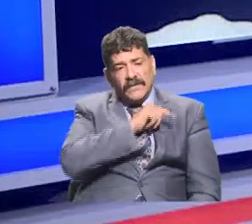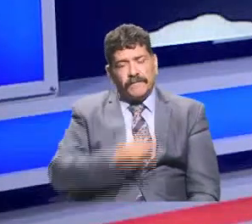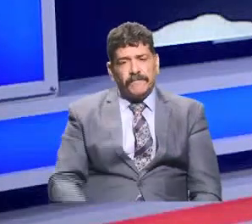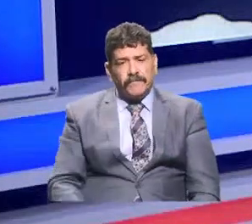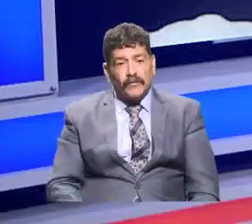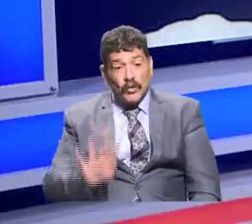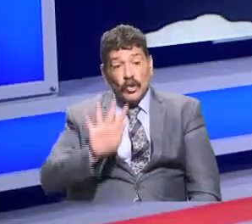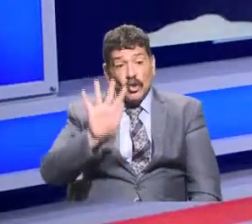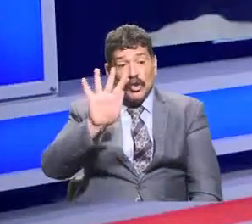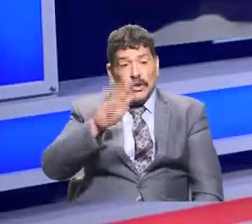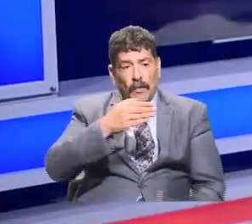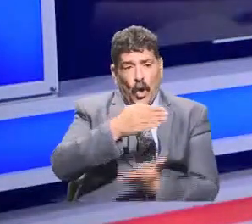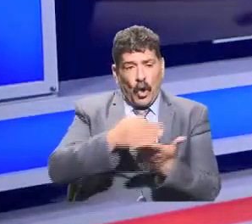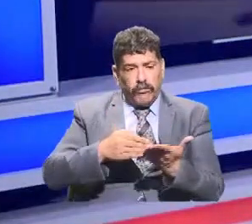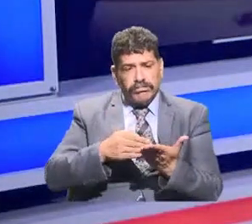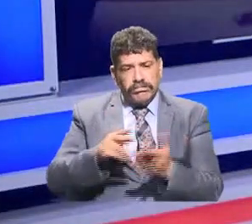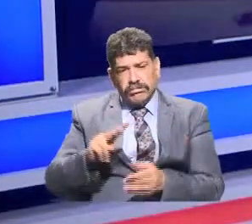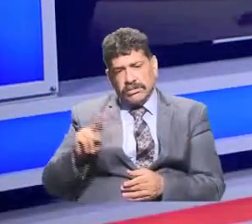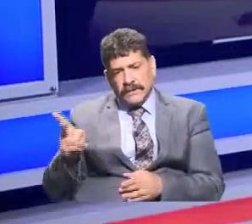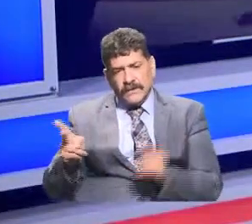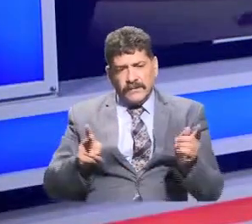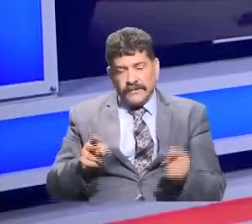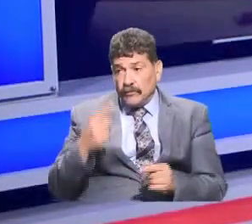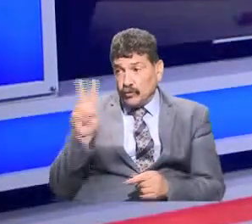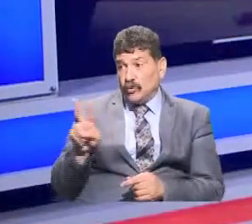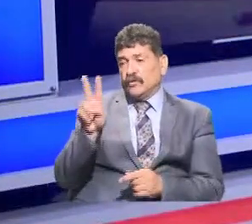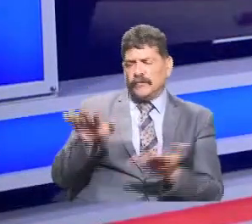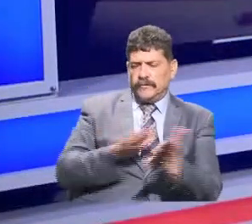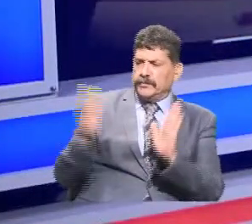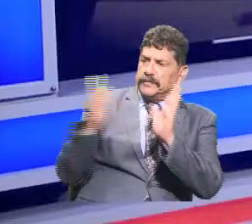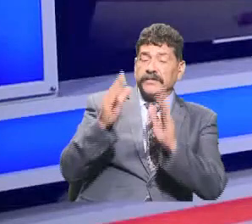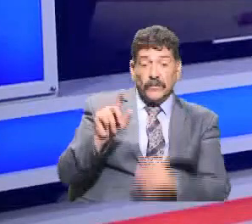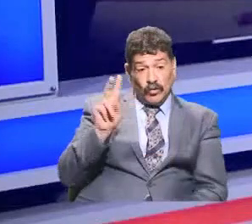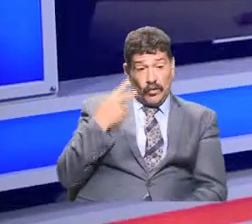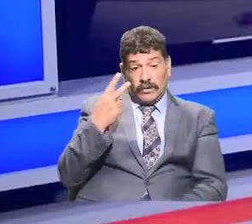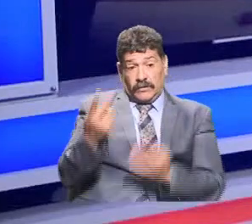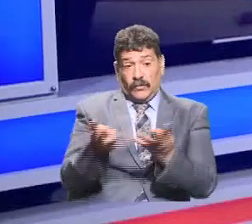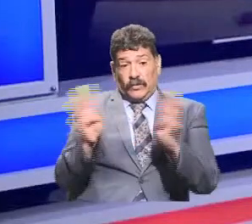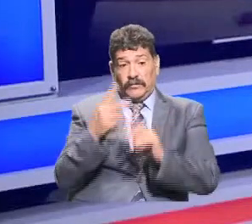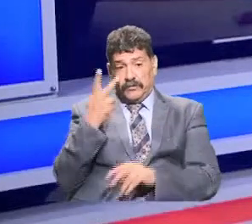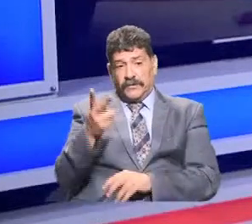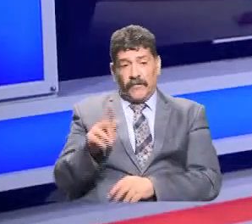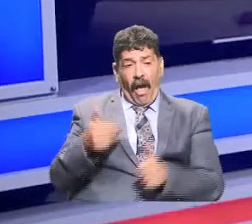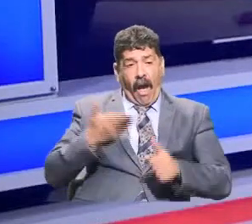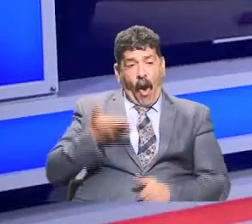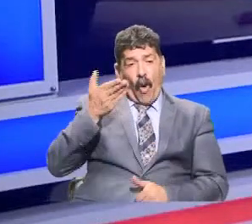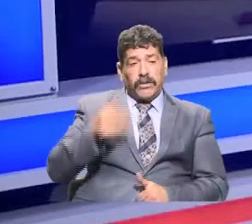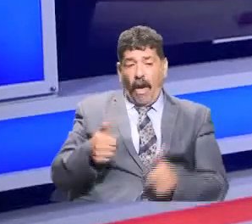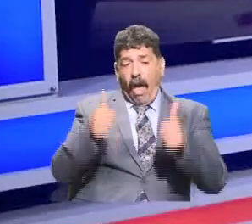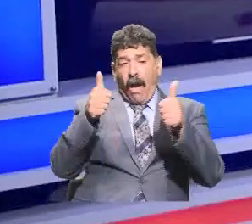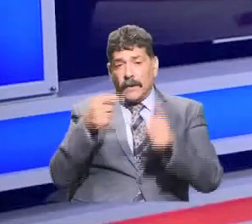انسه ينقسمون الى معترك ومتفرج فاما المتفرج فلسوف يعيش عمره كله